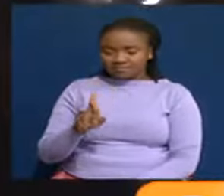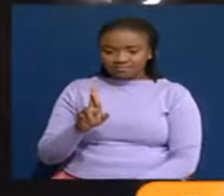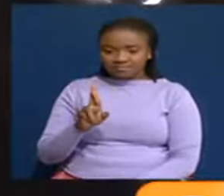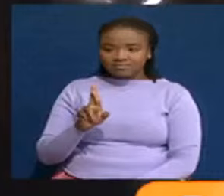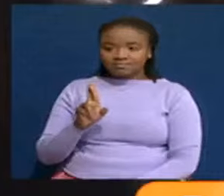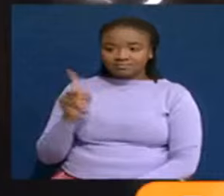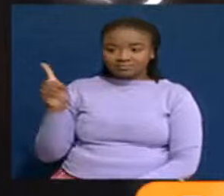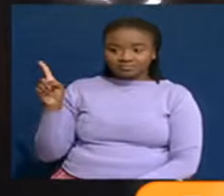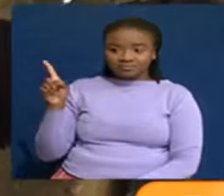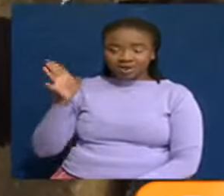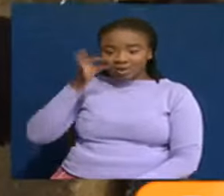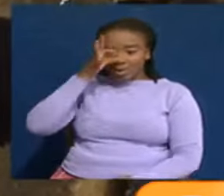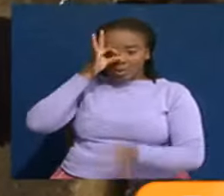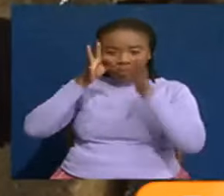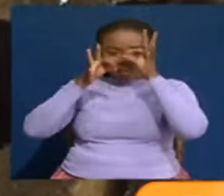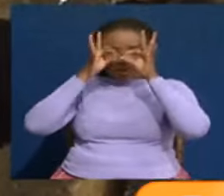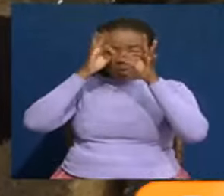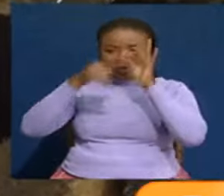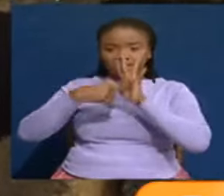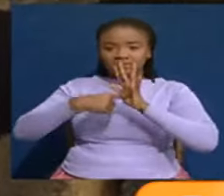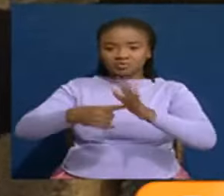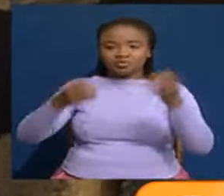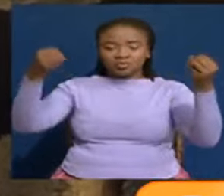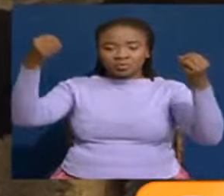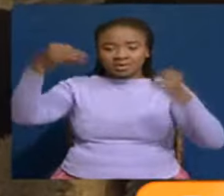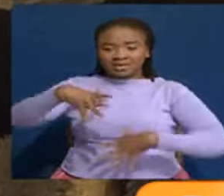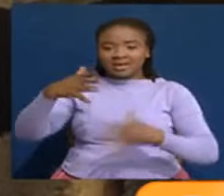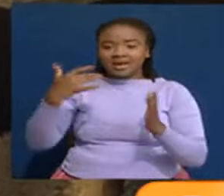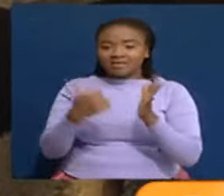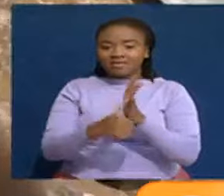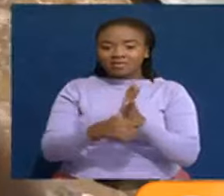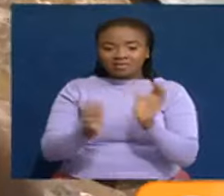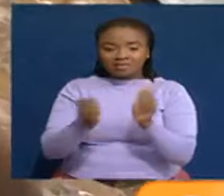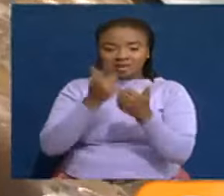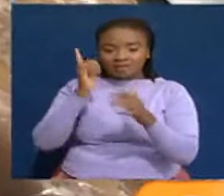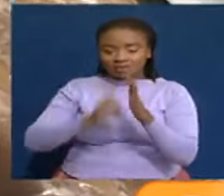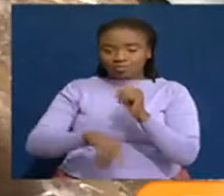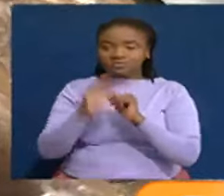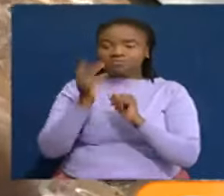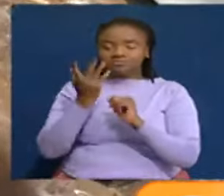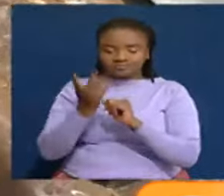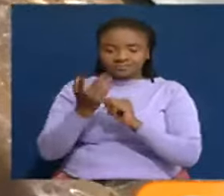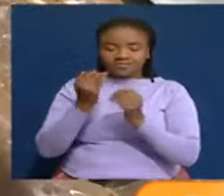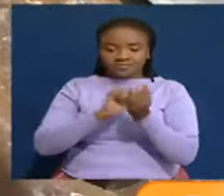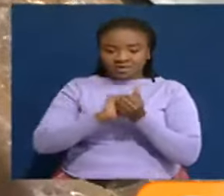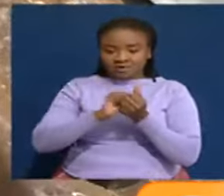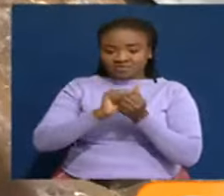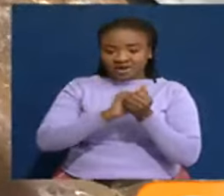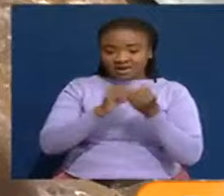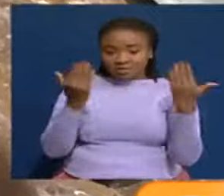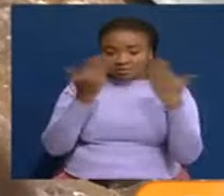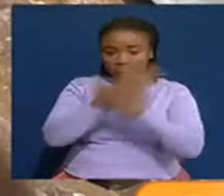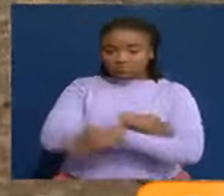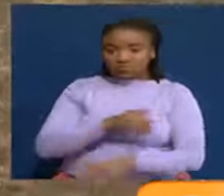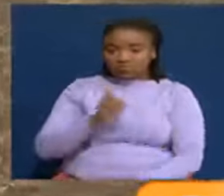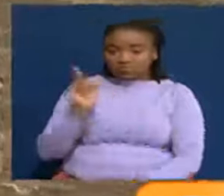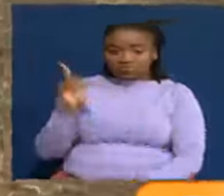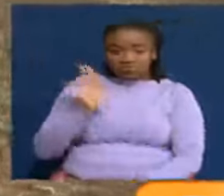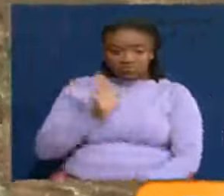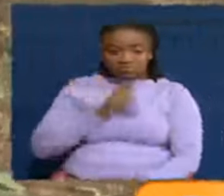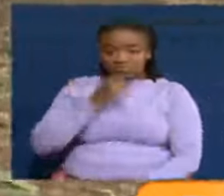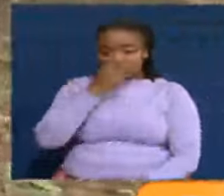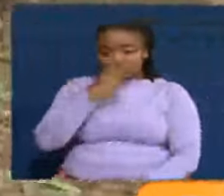mashimo kwenye paa la jumba lake ni ishara tosha ya madhila yaliyomkumba Ijumaa jioni. Mama huyu wa miaka